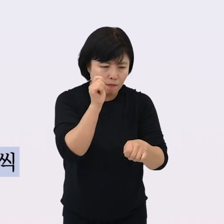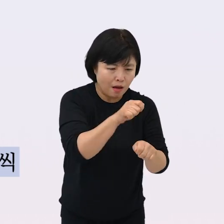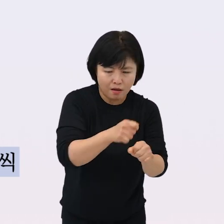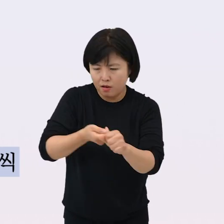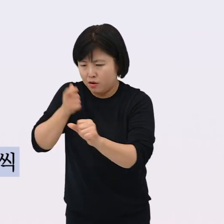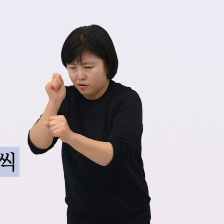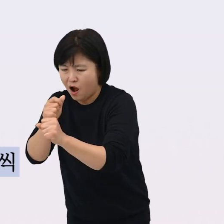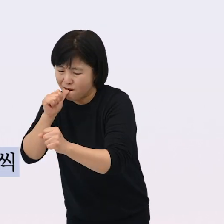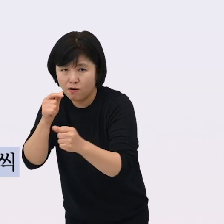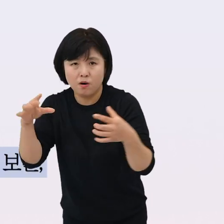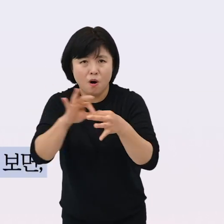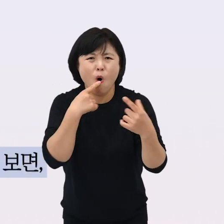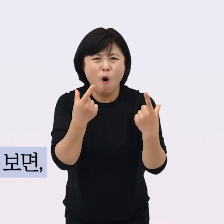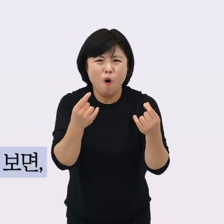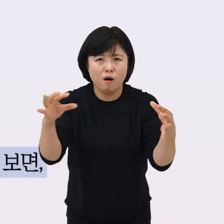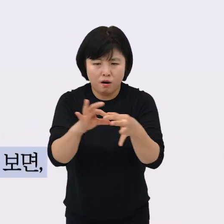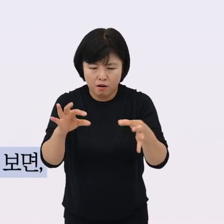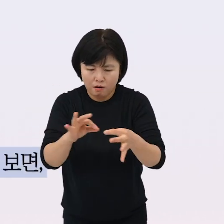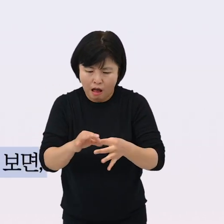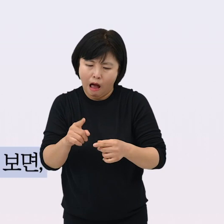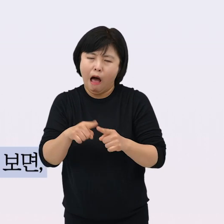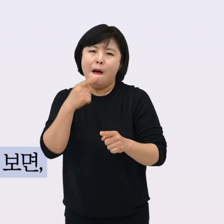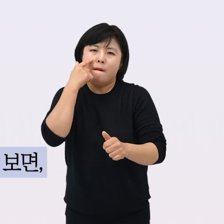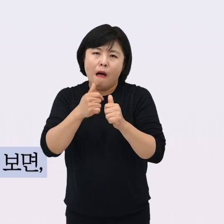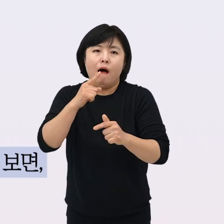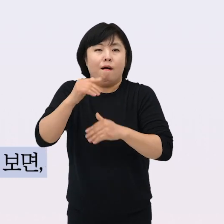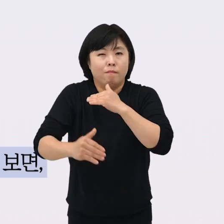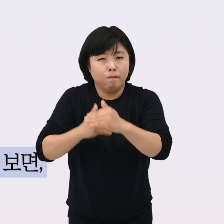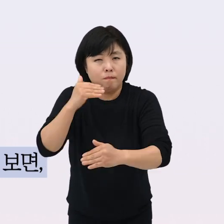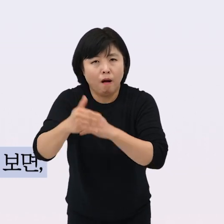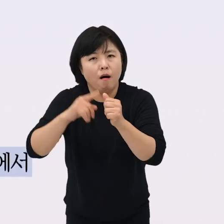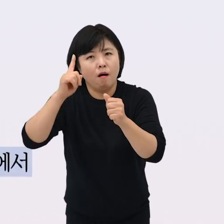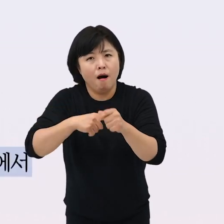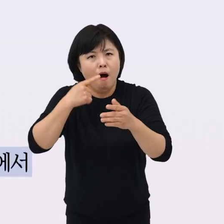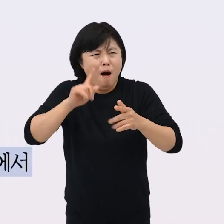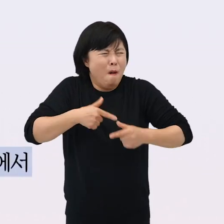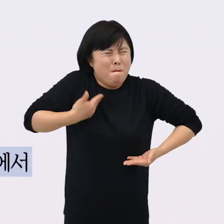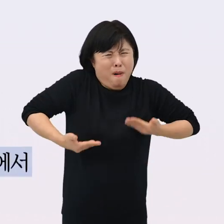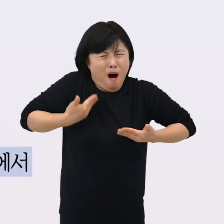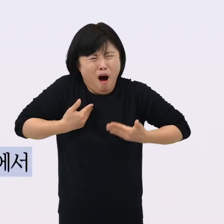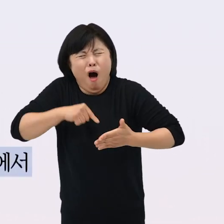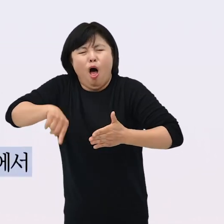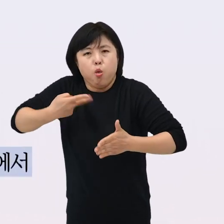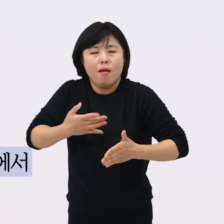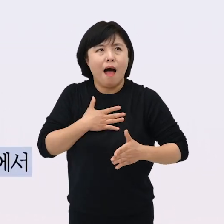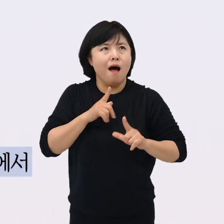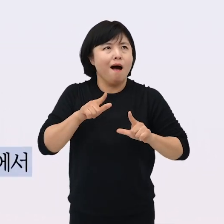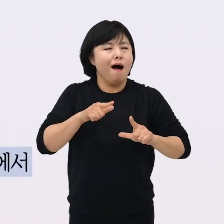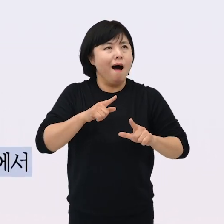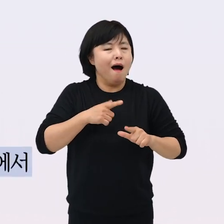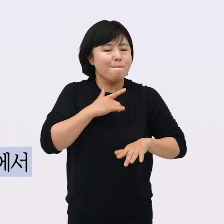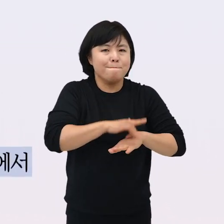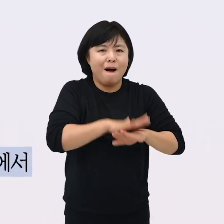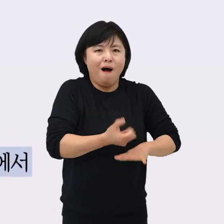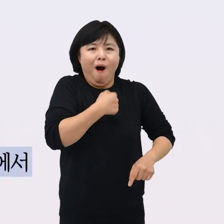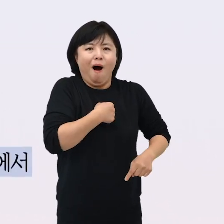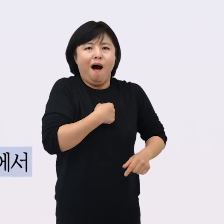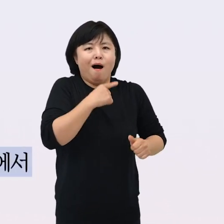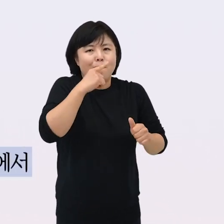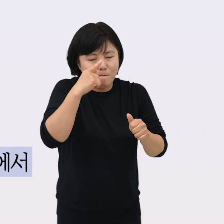연장통에 있는 연장들을 하나씩만 시험해보고 더해가고 이러면은 우리가 막연히 느끼는 분주한